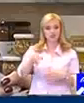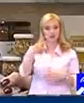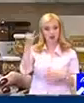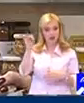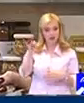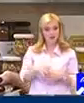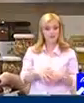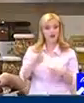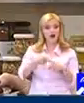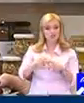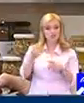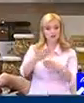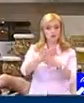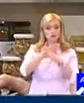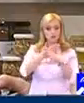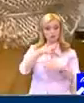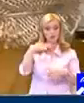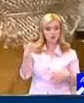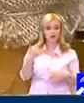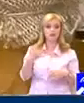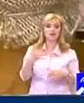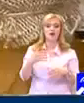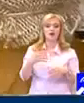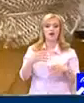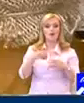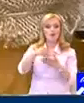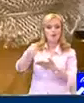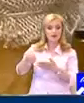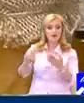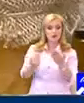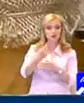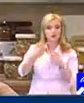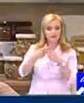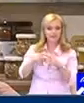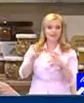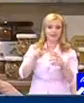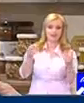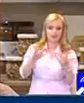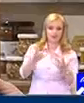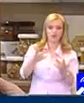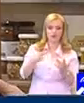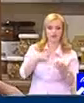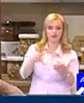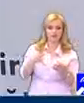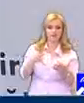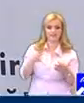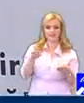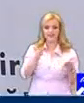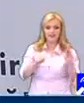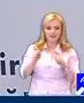Care ne-a ajutat foarte mult pentru elaborarea materialelor promoționale, pentru identificarea noilor